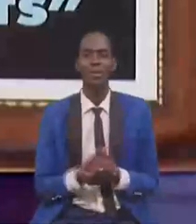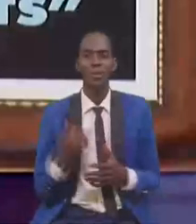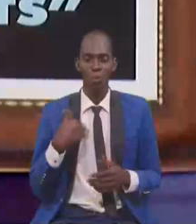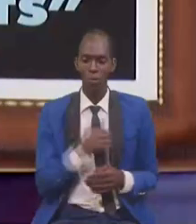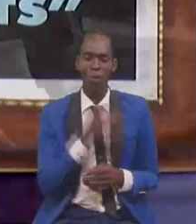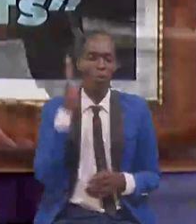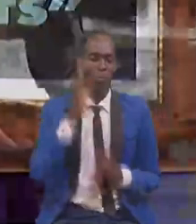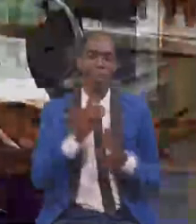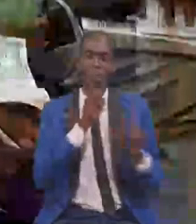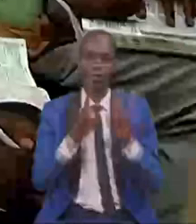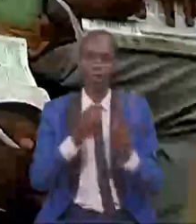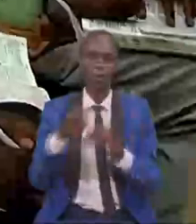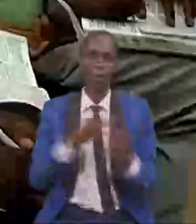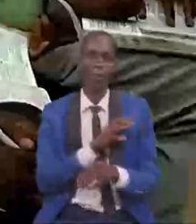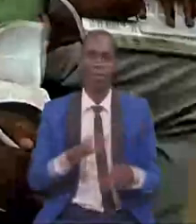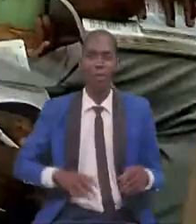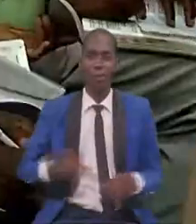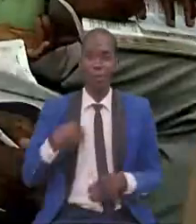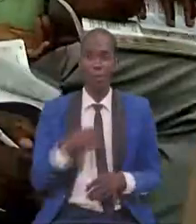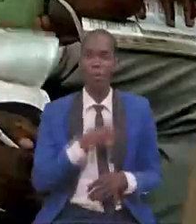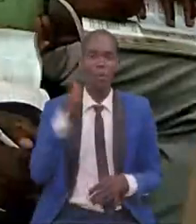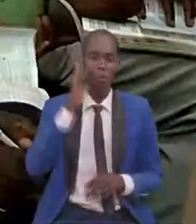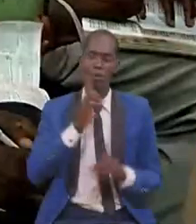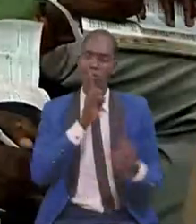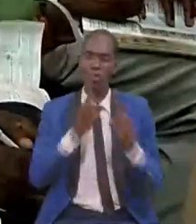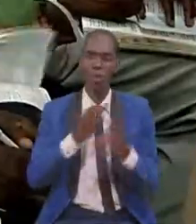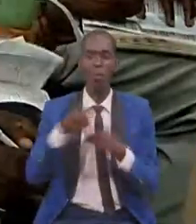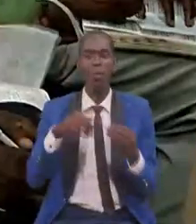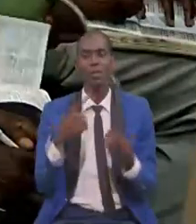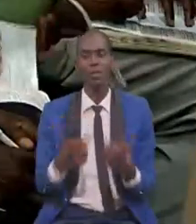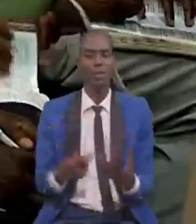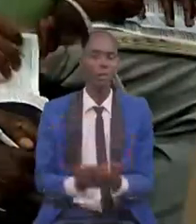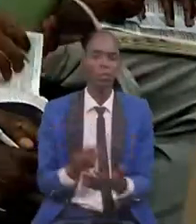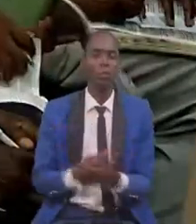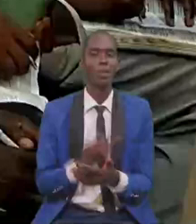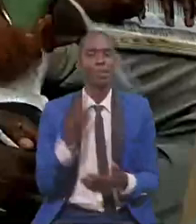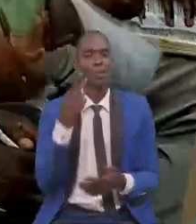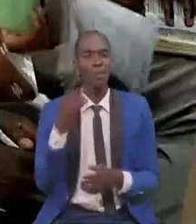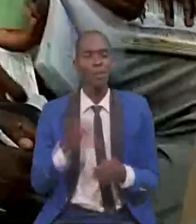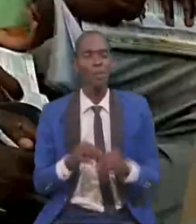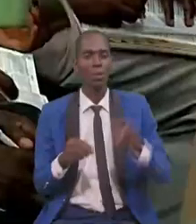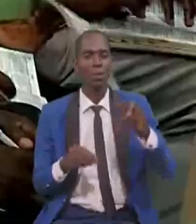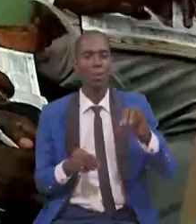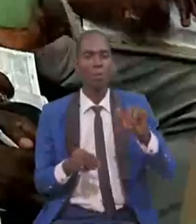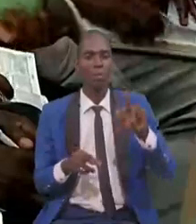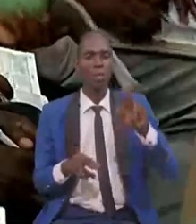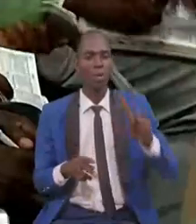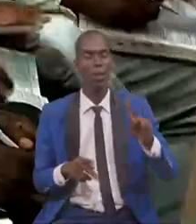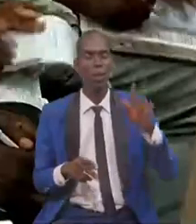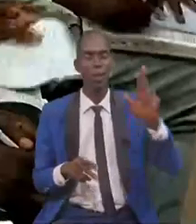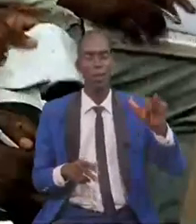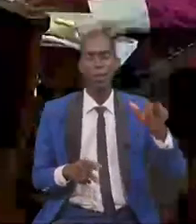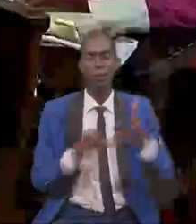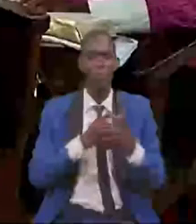Nous allons parler de Christ. Nous allons parler de l'Évangile. Revenons à Marc chapitre